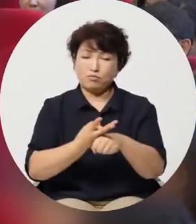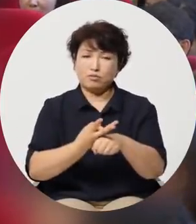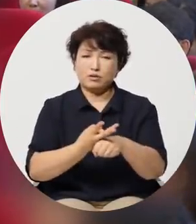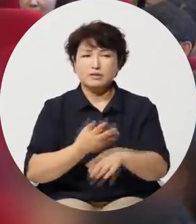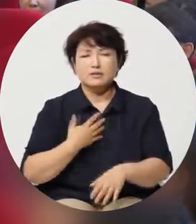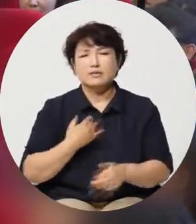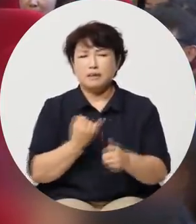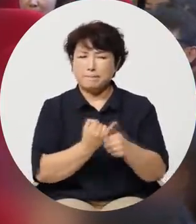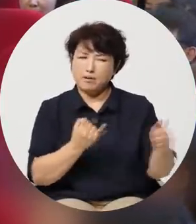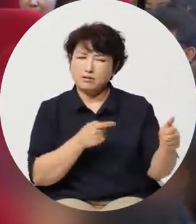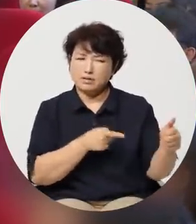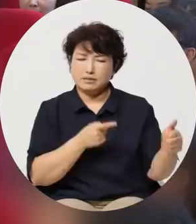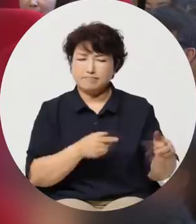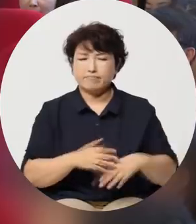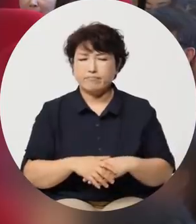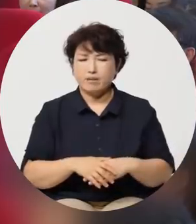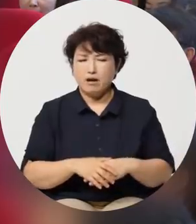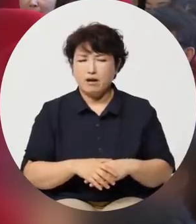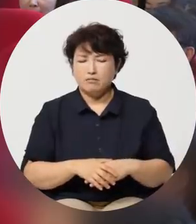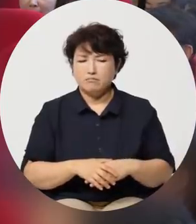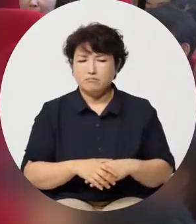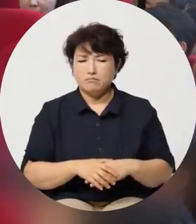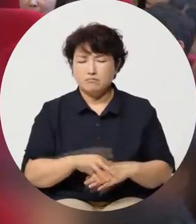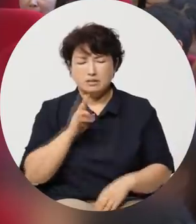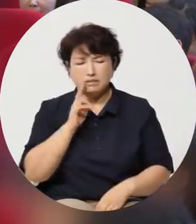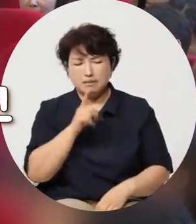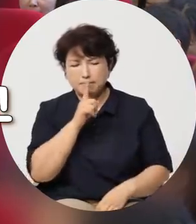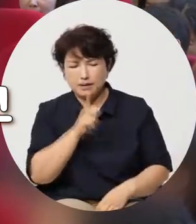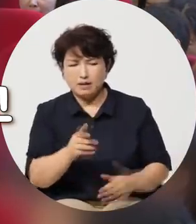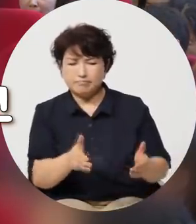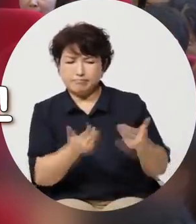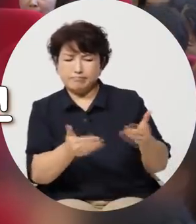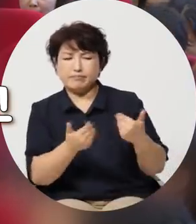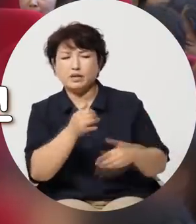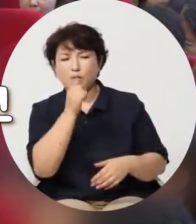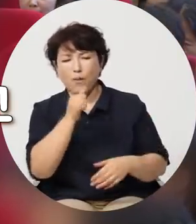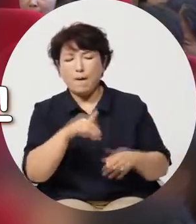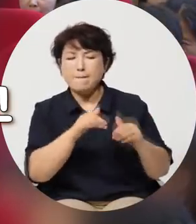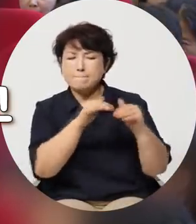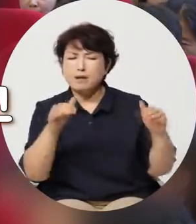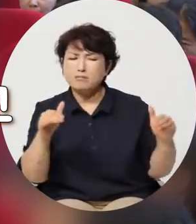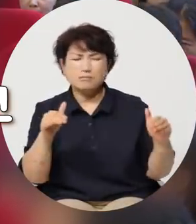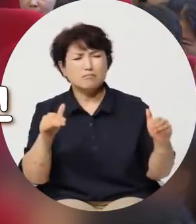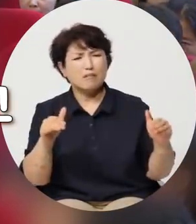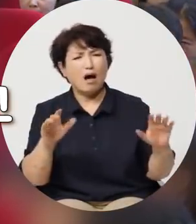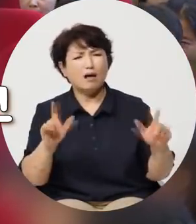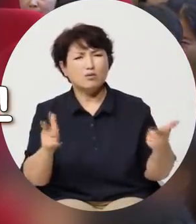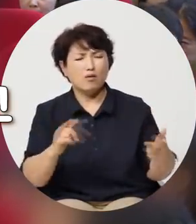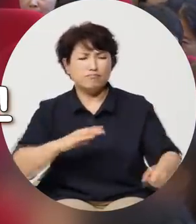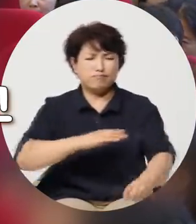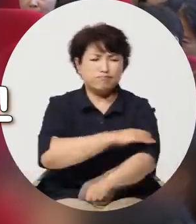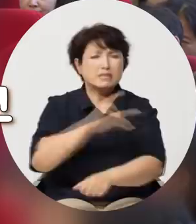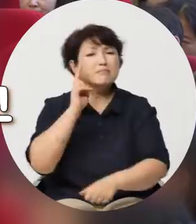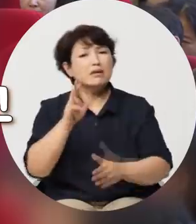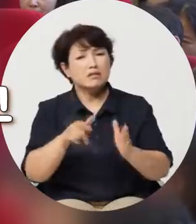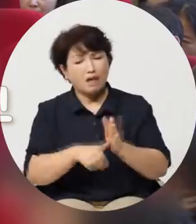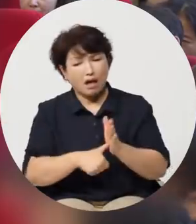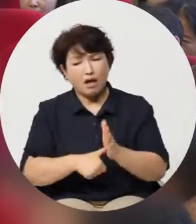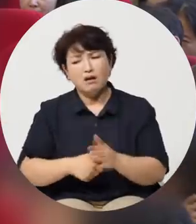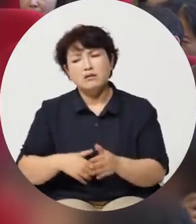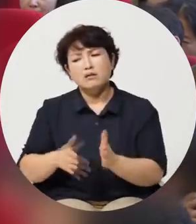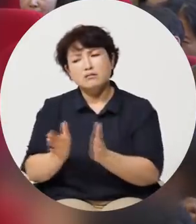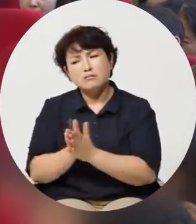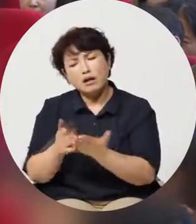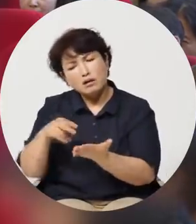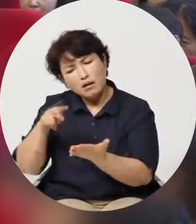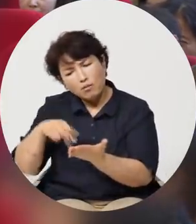차이고 그동안 남편이 저에게 험한 말을 하거나 저를 평등하게 대해주지 않고 권위적으로 대할 때면 책을